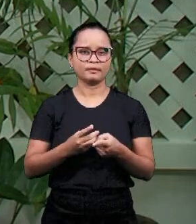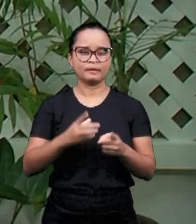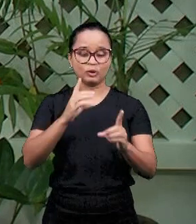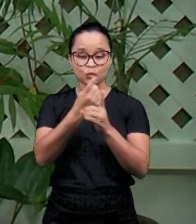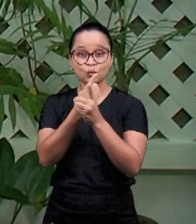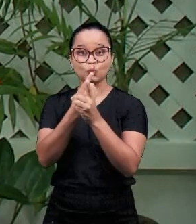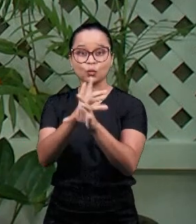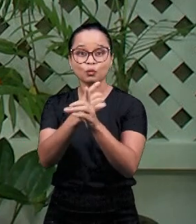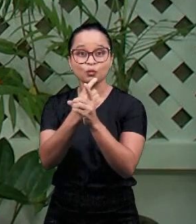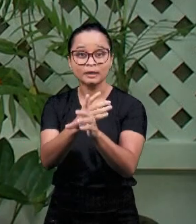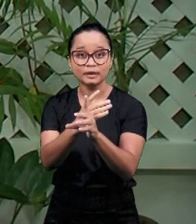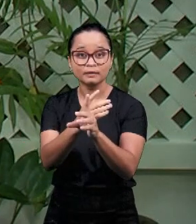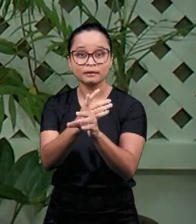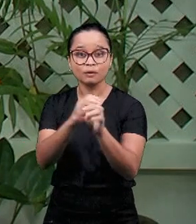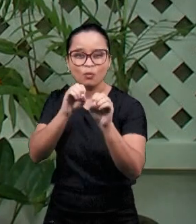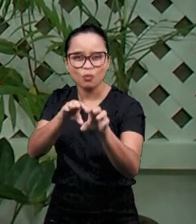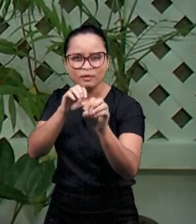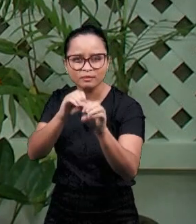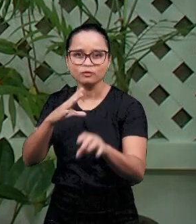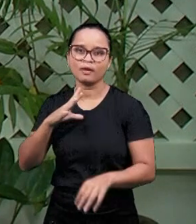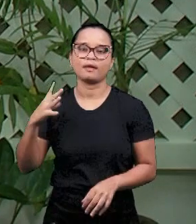une doctrine de salut.